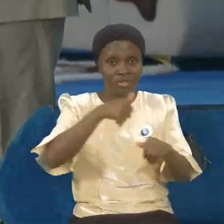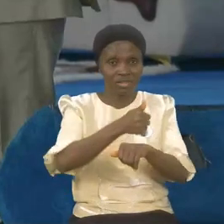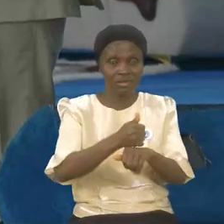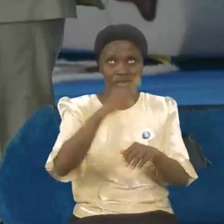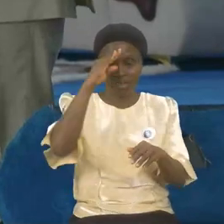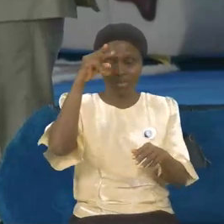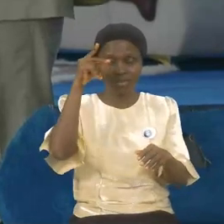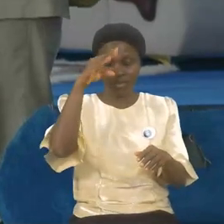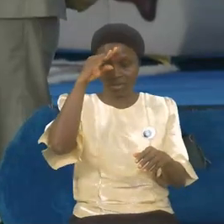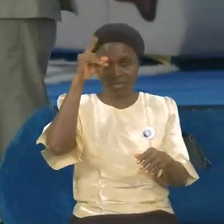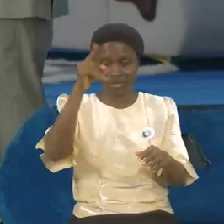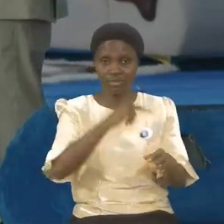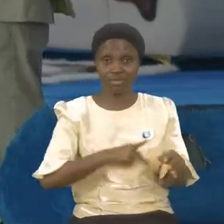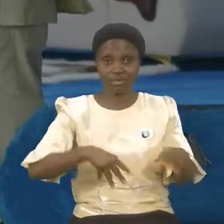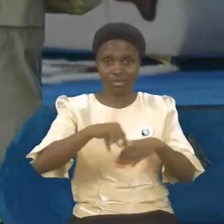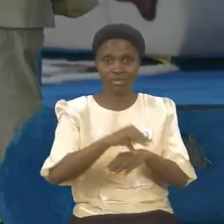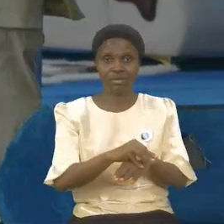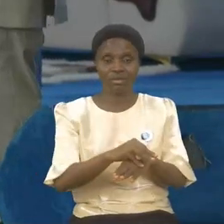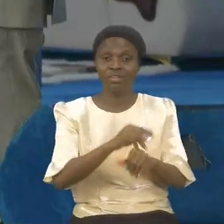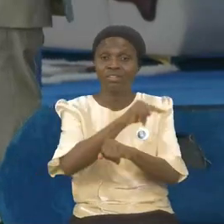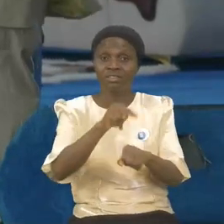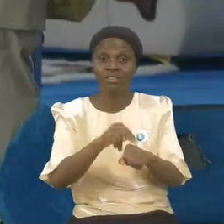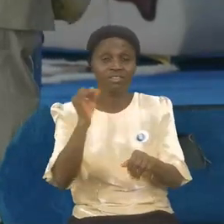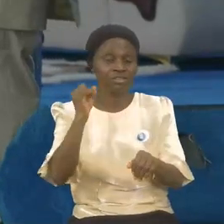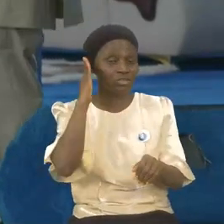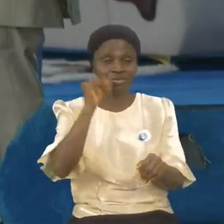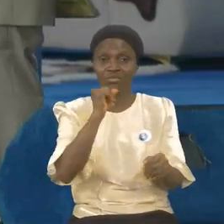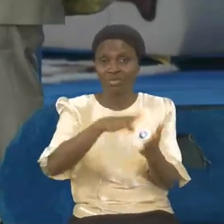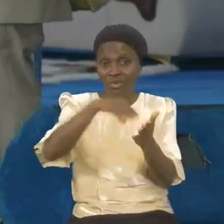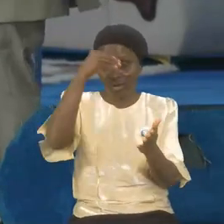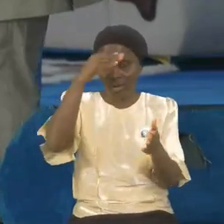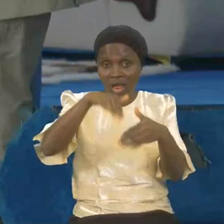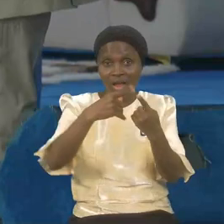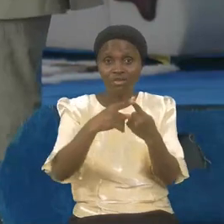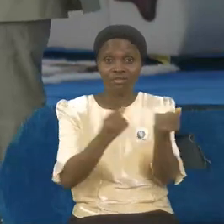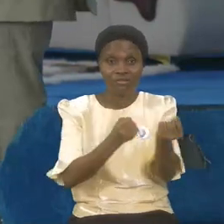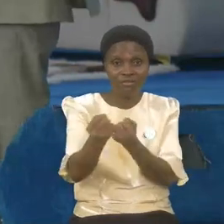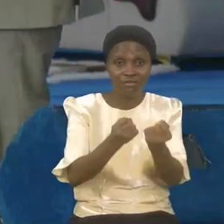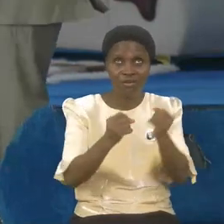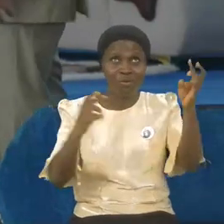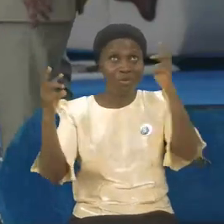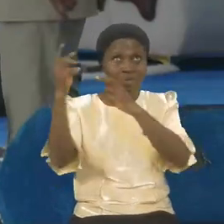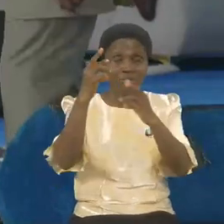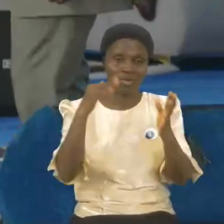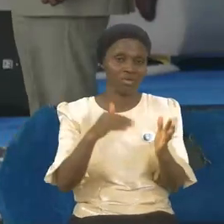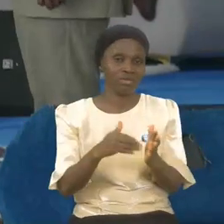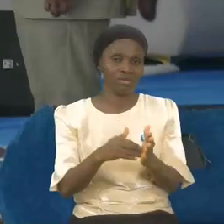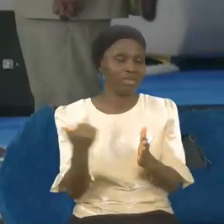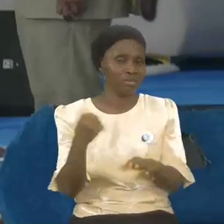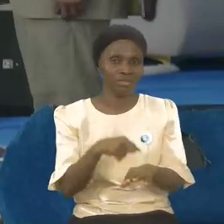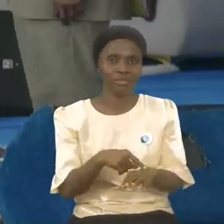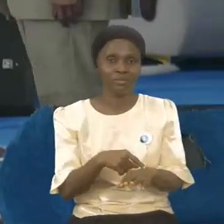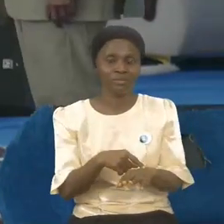millénaire ignora plus de guerre et une nation ne tirera plus l'épée contre une nation et l'on